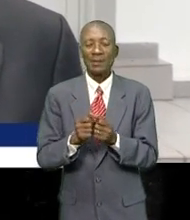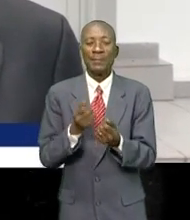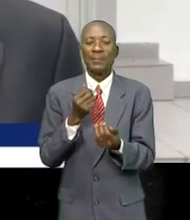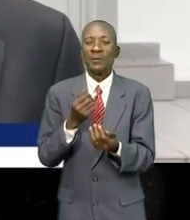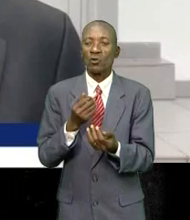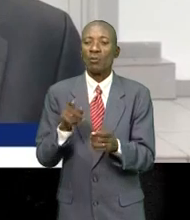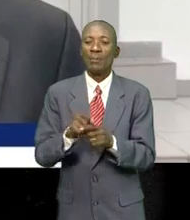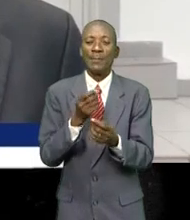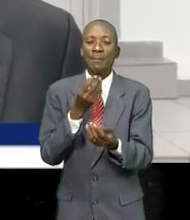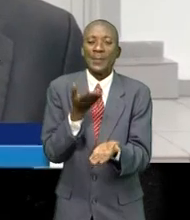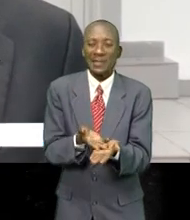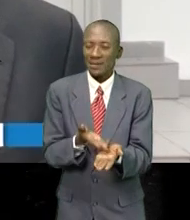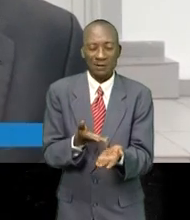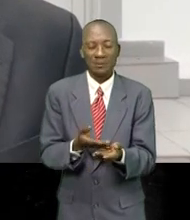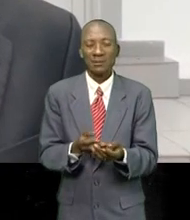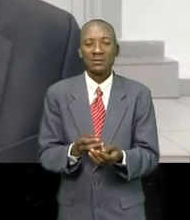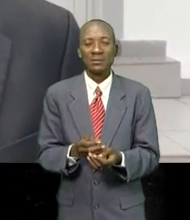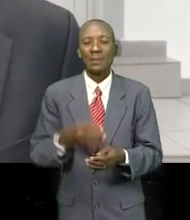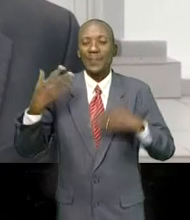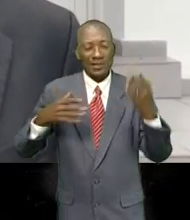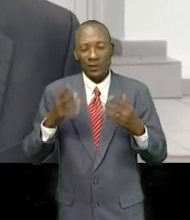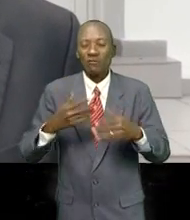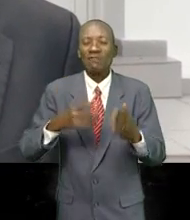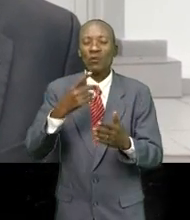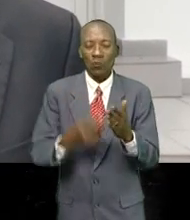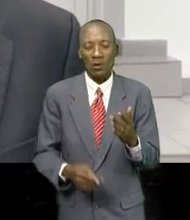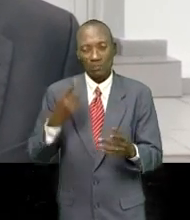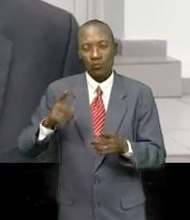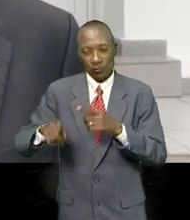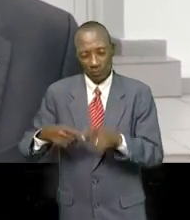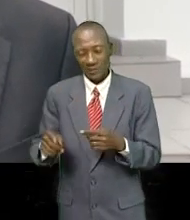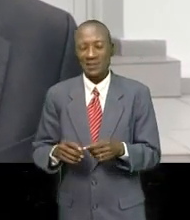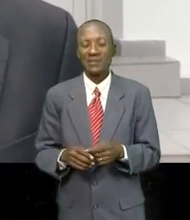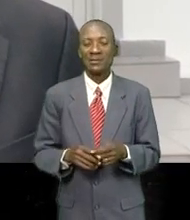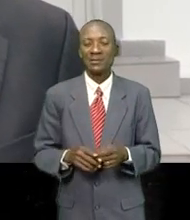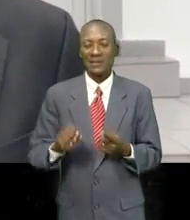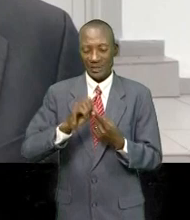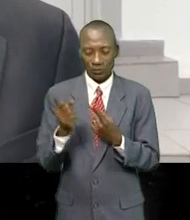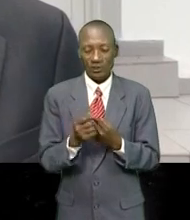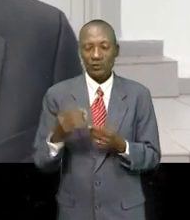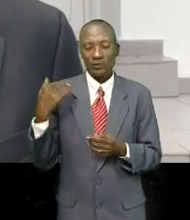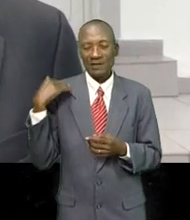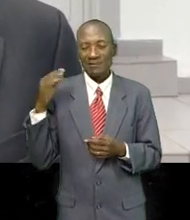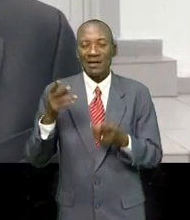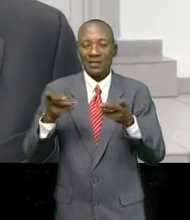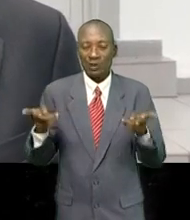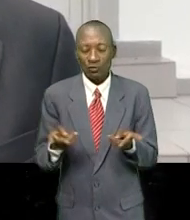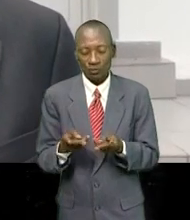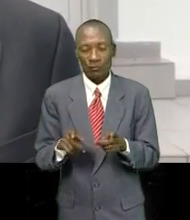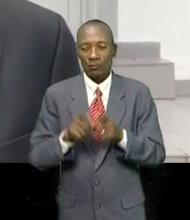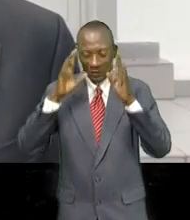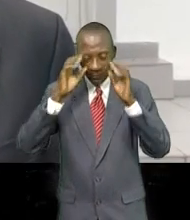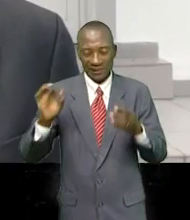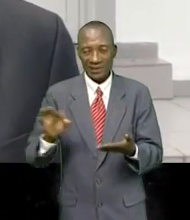urgemment débloquée pour que les gouverneurs et tout leur personnel qui est affecté à l'état de siège